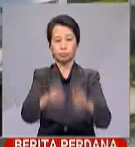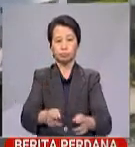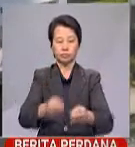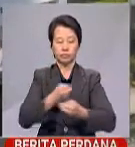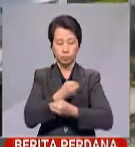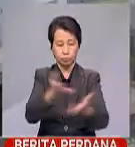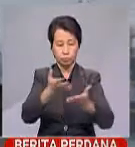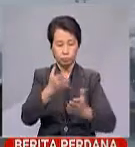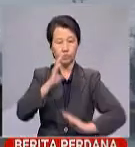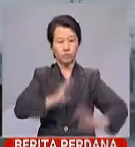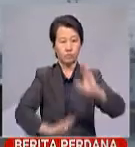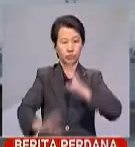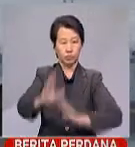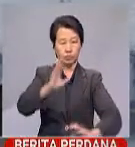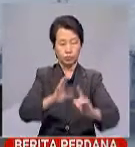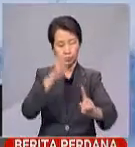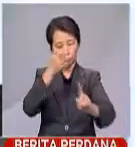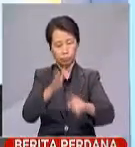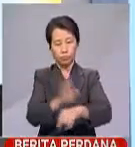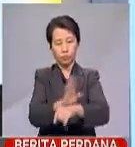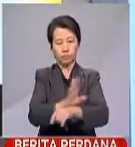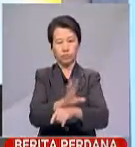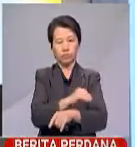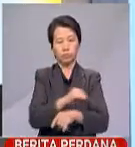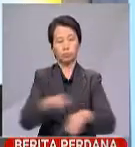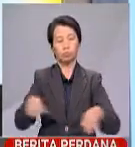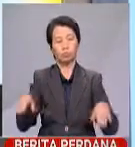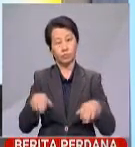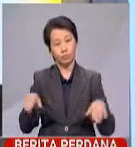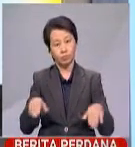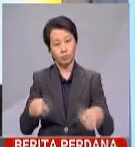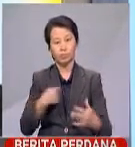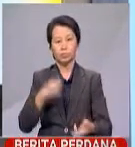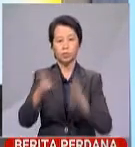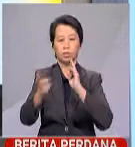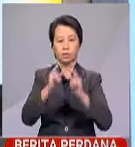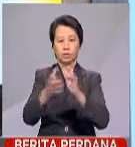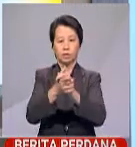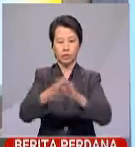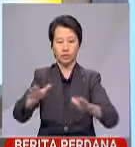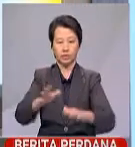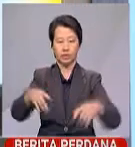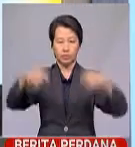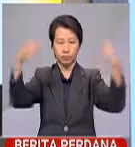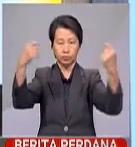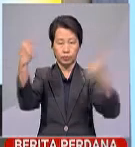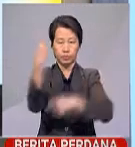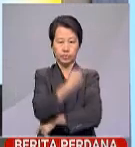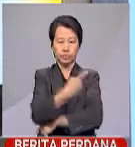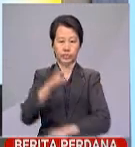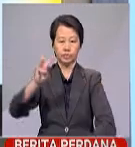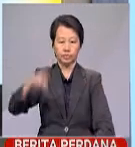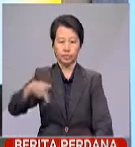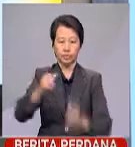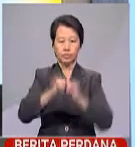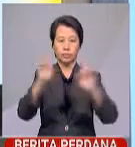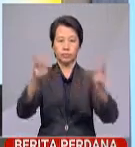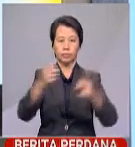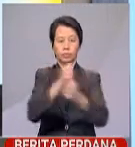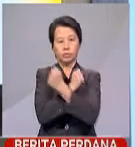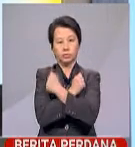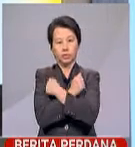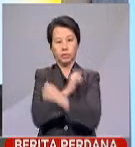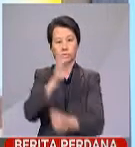memenuhi aspirasi destinasi niaga dan santai. Saya ingin mengucapkan selamat menyambut Hari Wilayah Persekutuan dengan tema